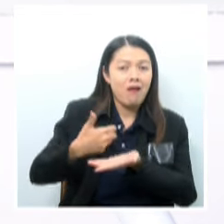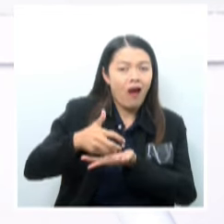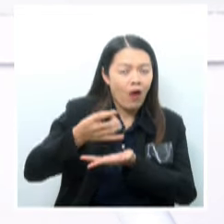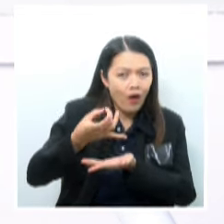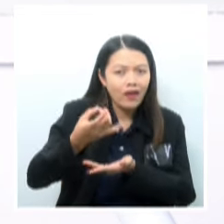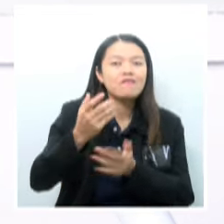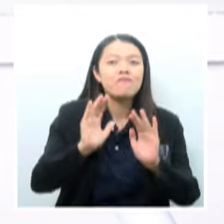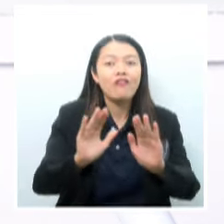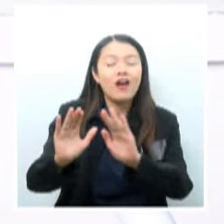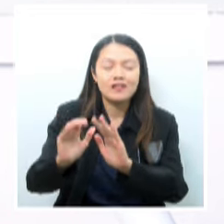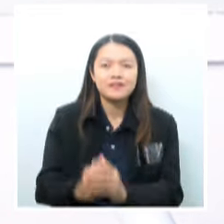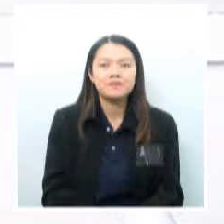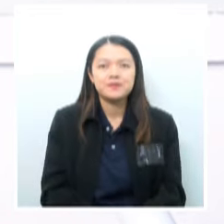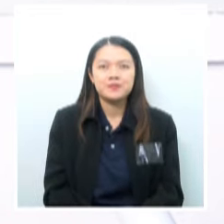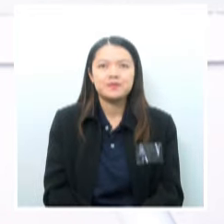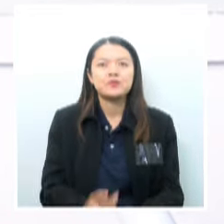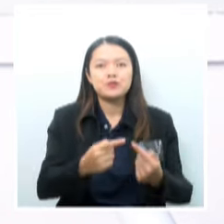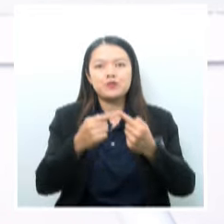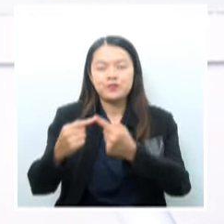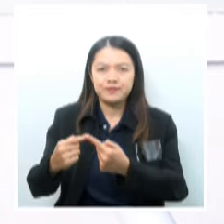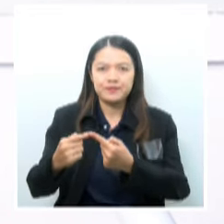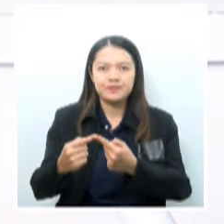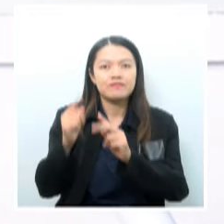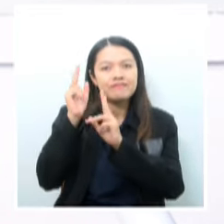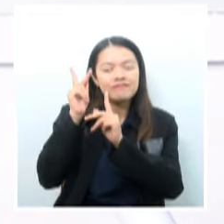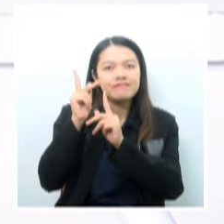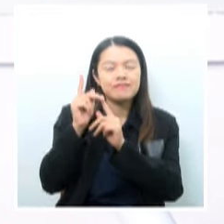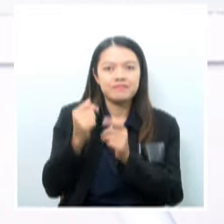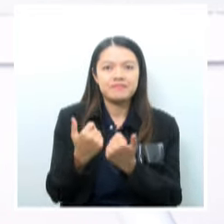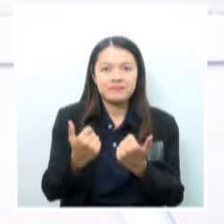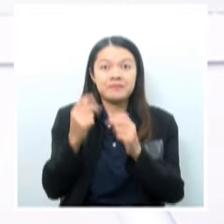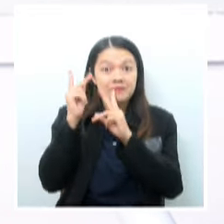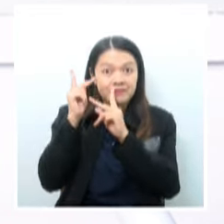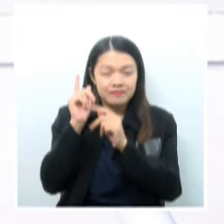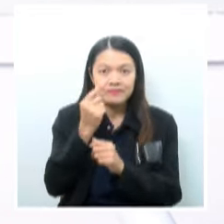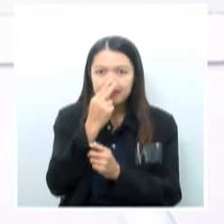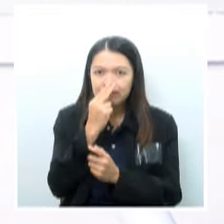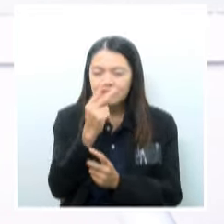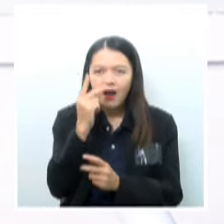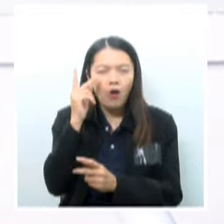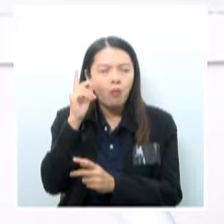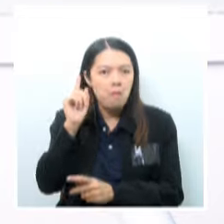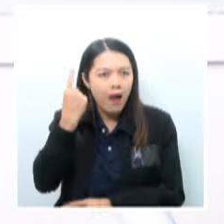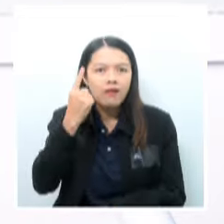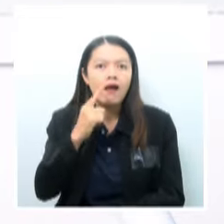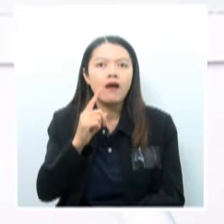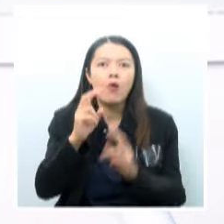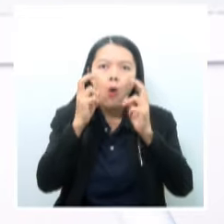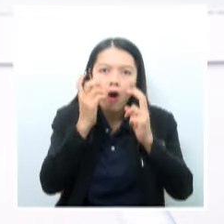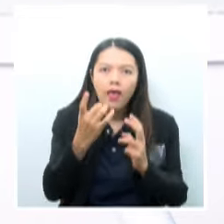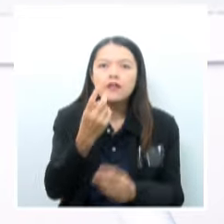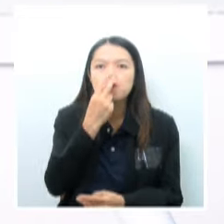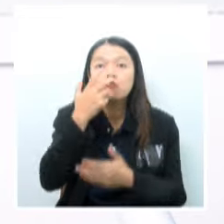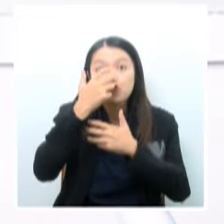ชมด้วยนะคะท่านผู้ชมคะเราไปต่อกันในช่วงของข่าวติดเทรนด์กันบ้างสำหรับข่าวติดเทรนด์ในวันนี้นะคะจะเป็นเรื่องอะไรที่น่าสนใ